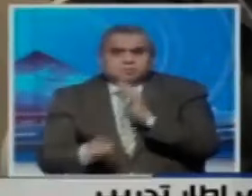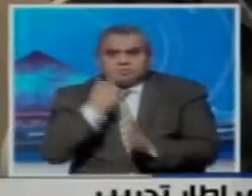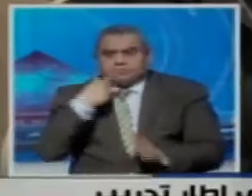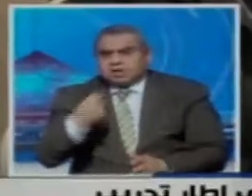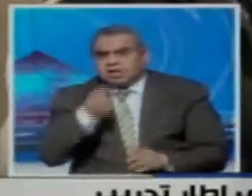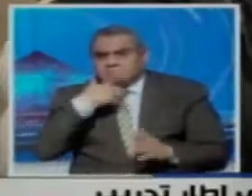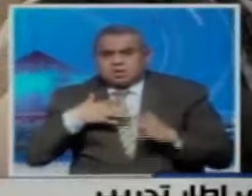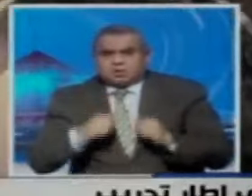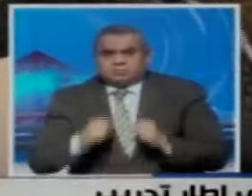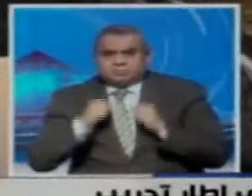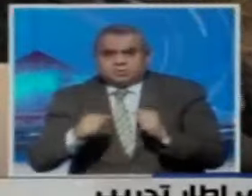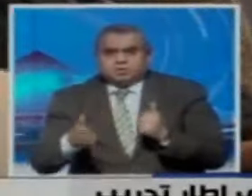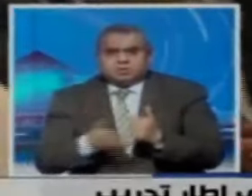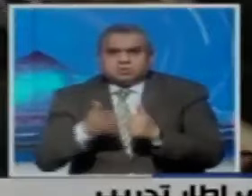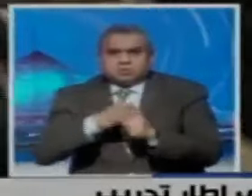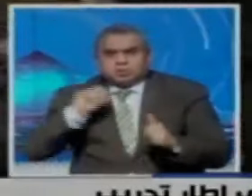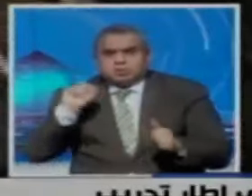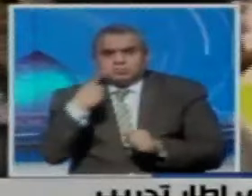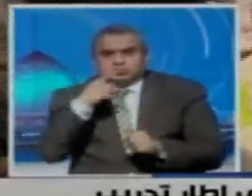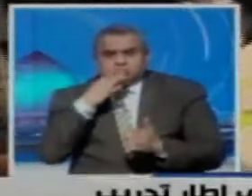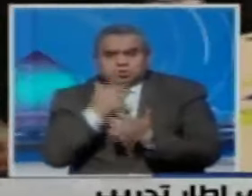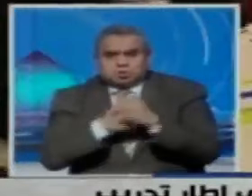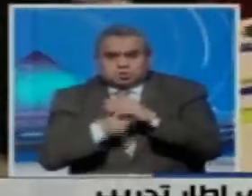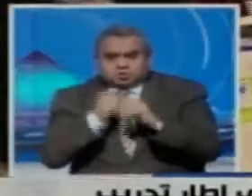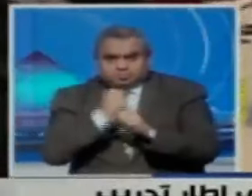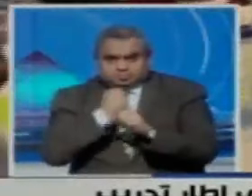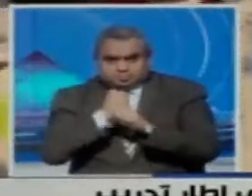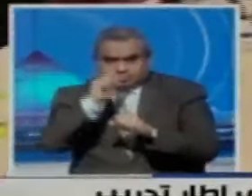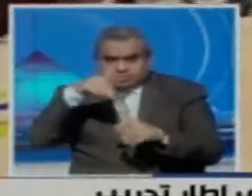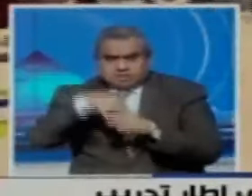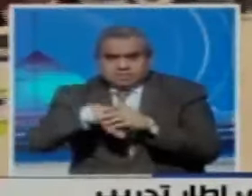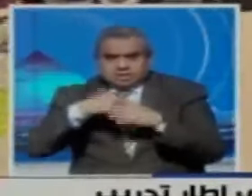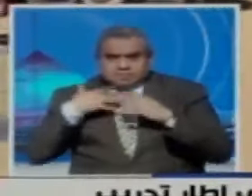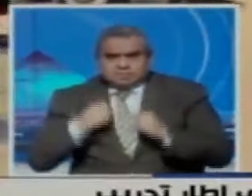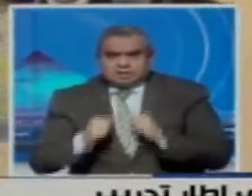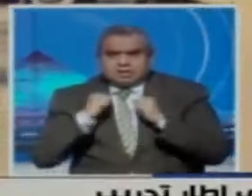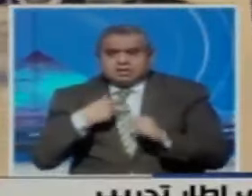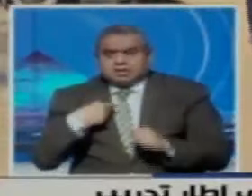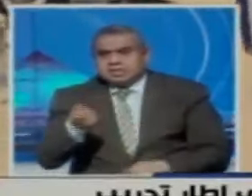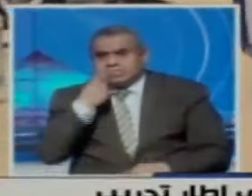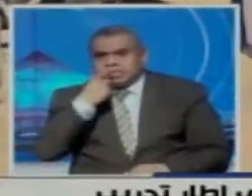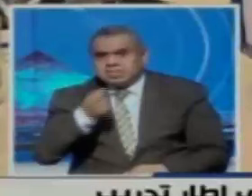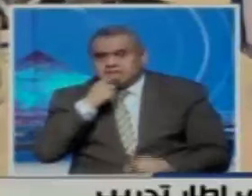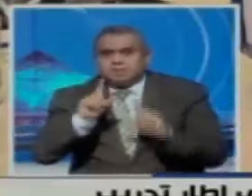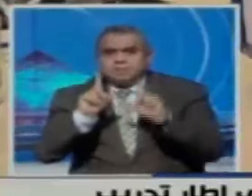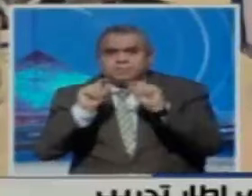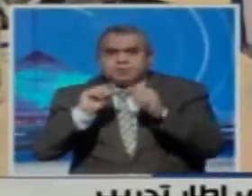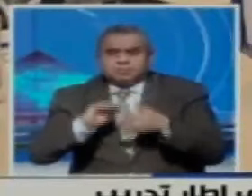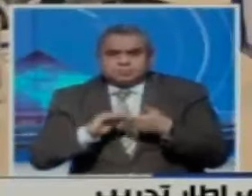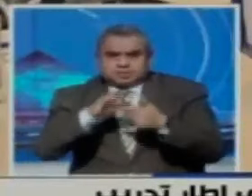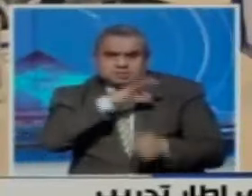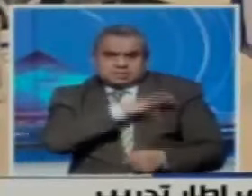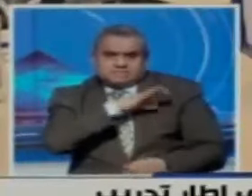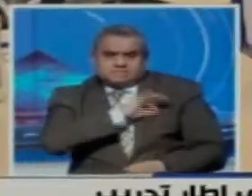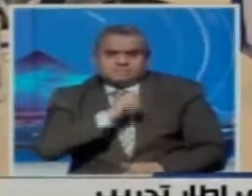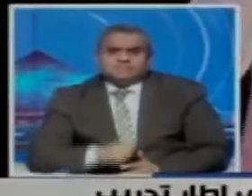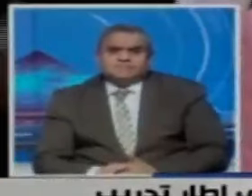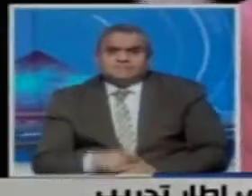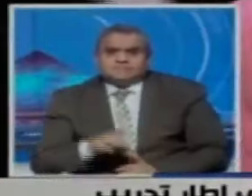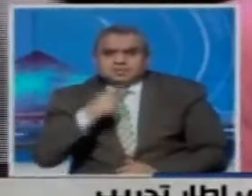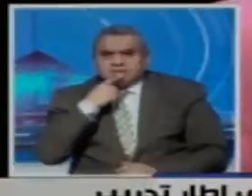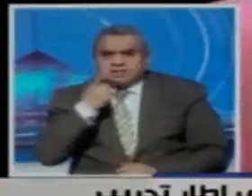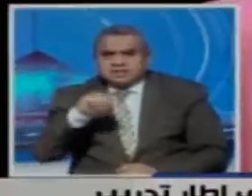لتلك الأمراض، ودور مركز الأورام للتأمين الصحي في تقديم خدمات علاجية متميزة للمنتفعين. لازم كل سنة